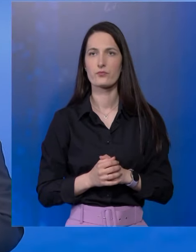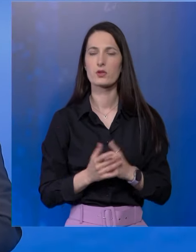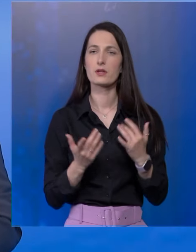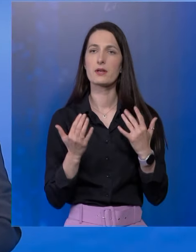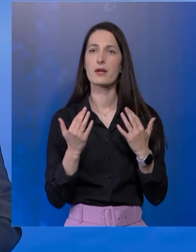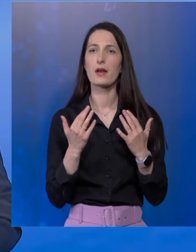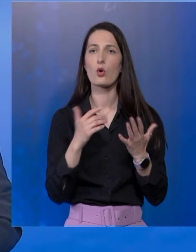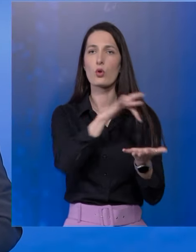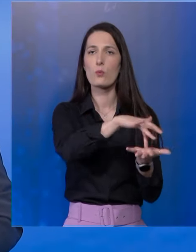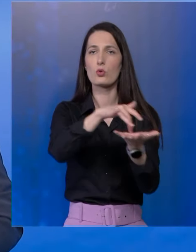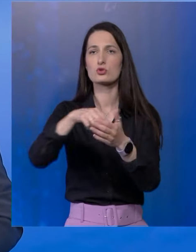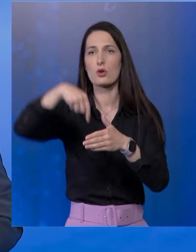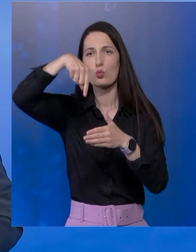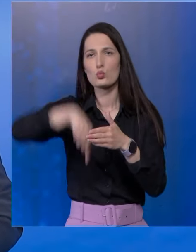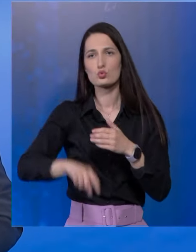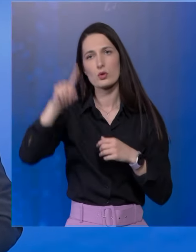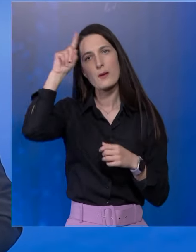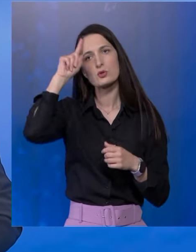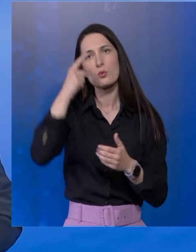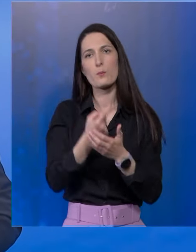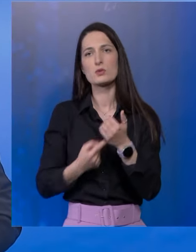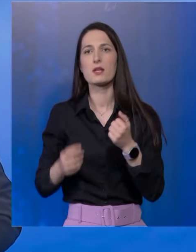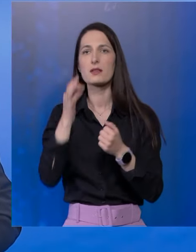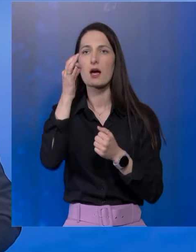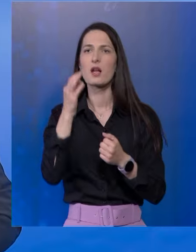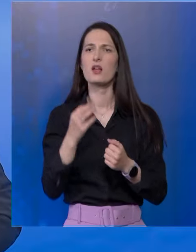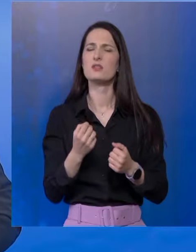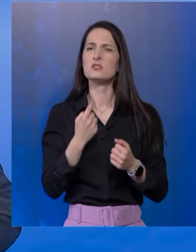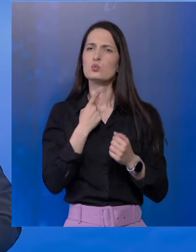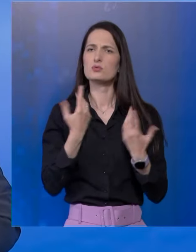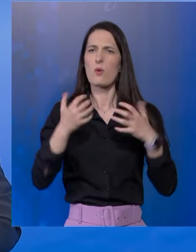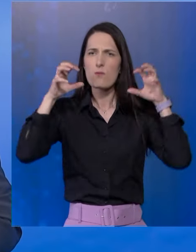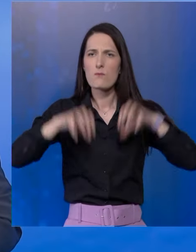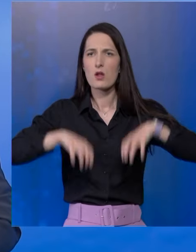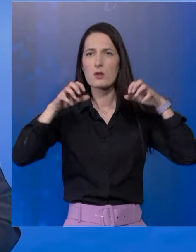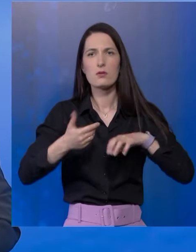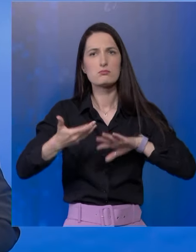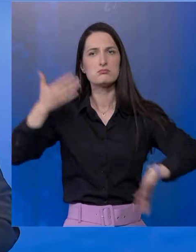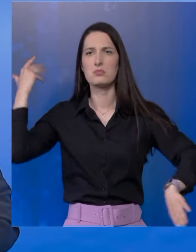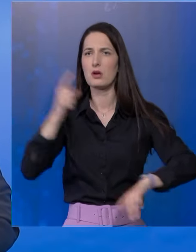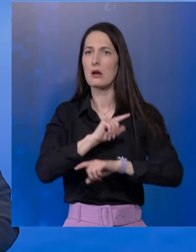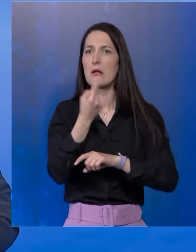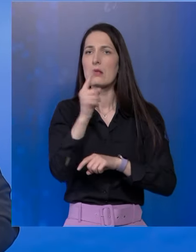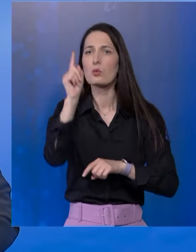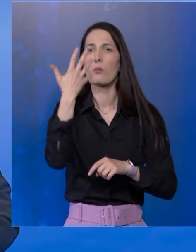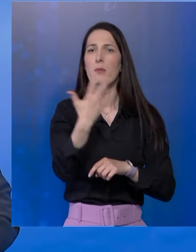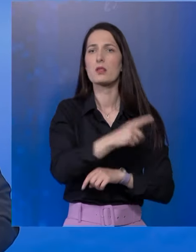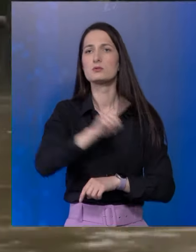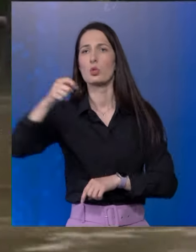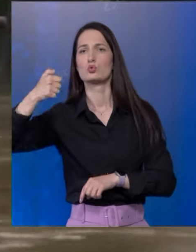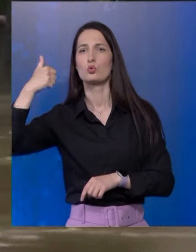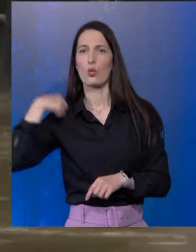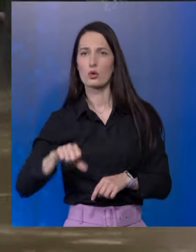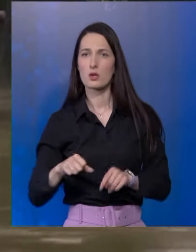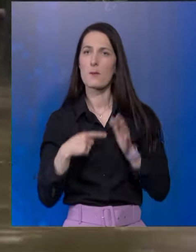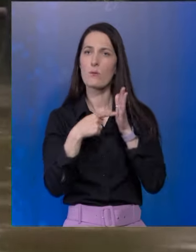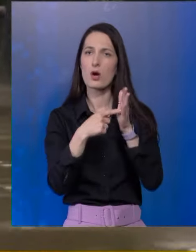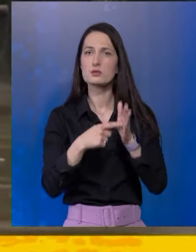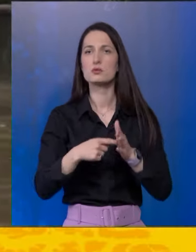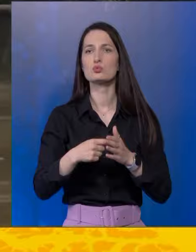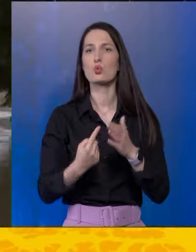Nekoliko područja u Južnoj Njemačkoj posljednjih je dana iskusilo padavine kakve se događaju samo jednom u 50 do 100 godina, pokazali